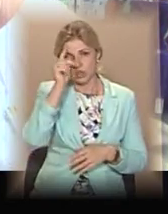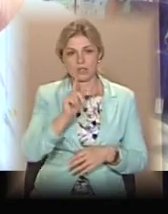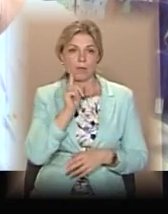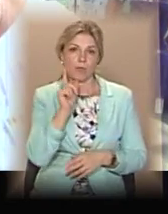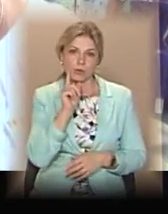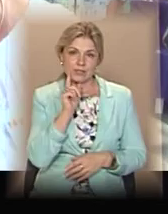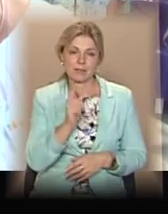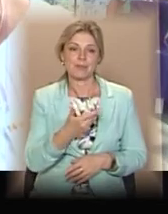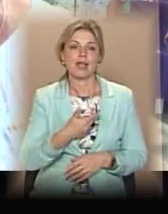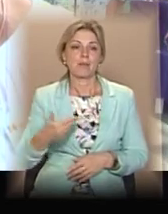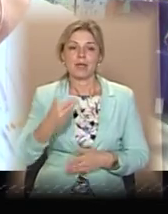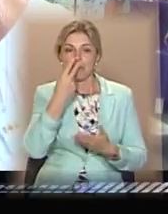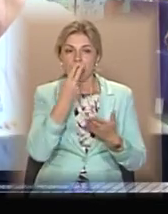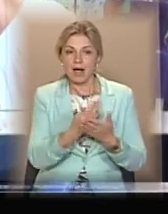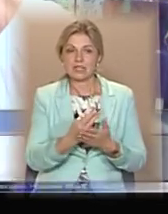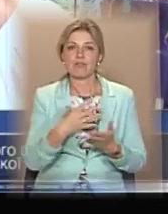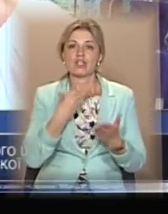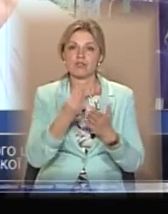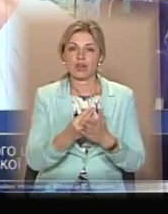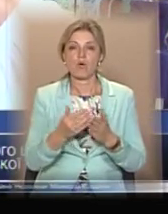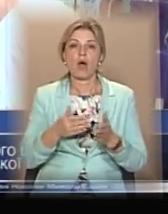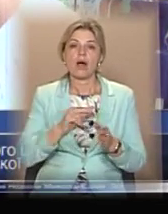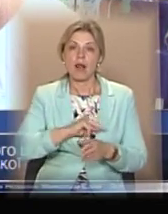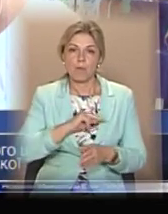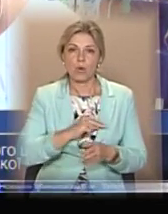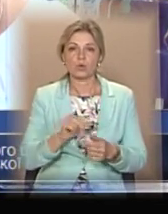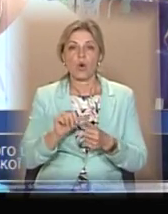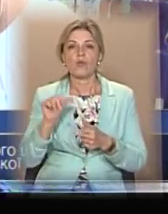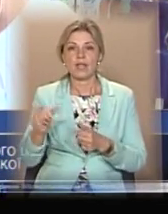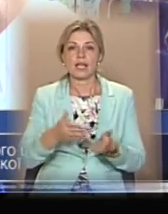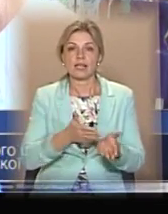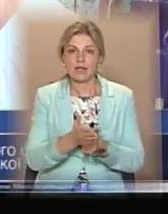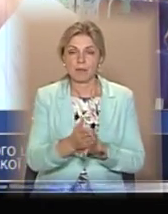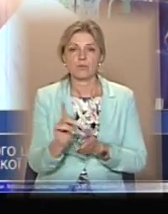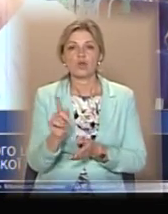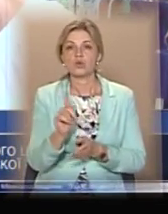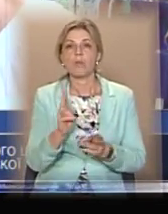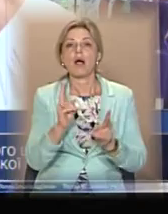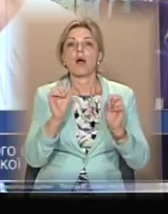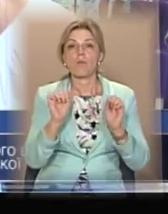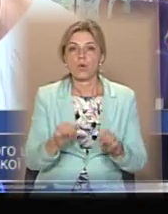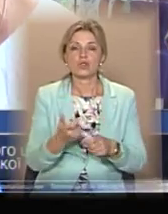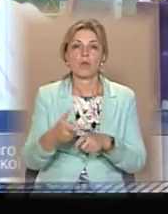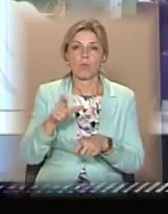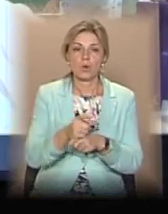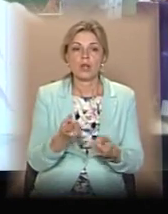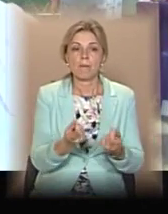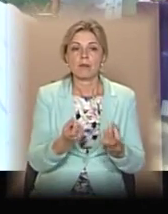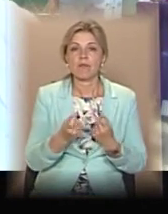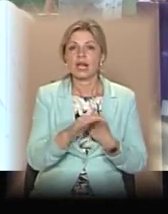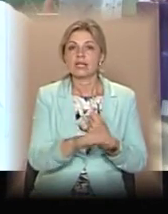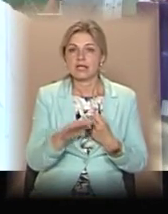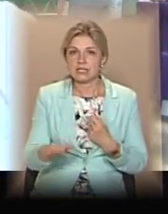показуємо свою роботу, окремі її напрямки, для того, щоб якомога більше залучити дітей. Ми